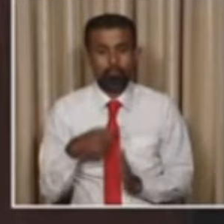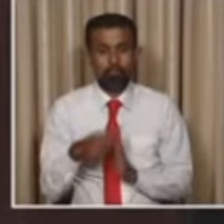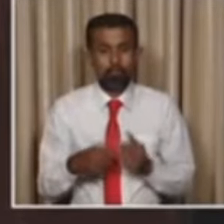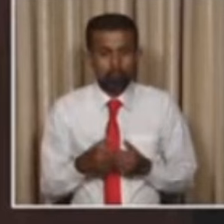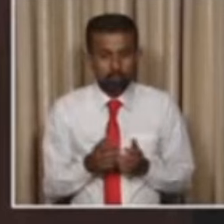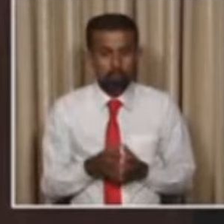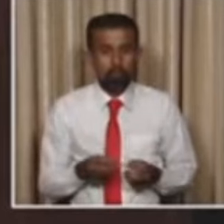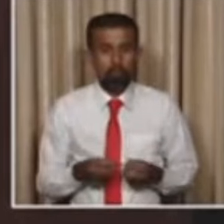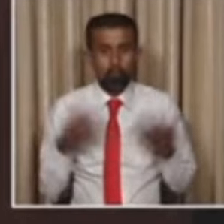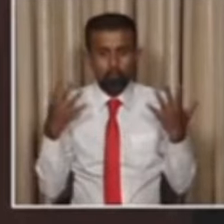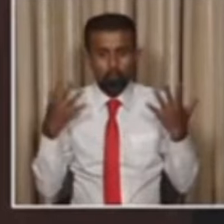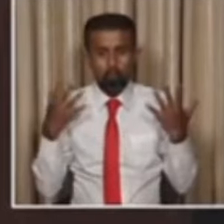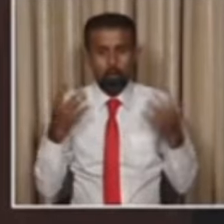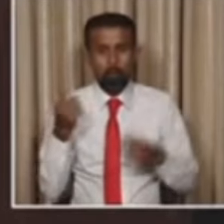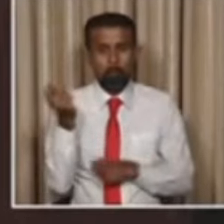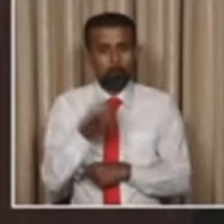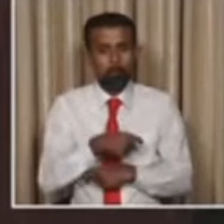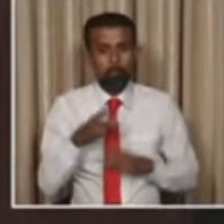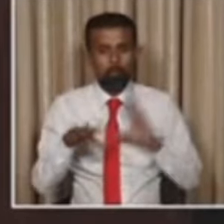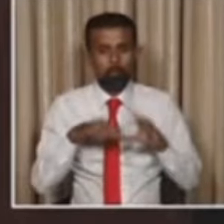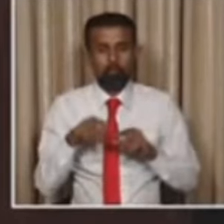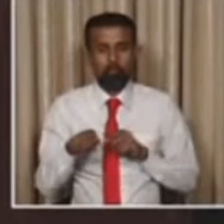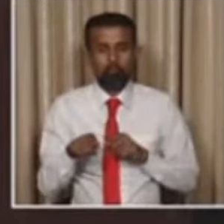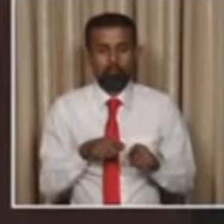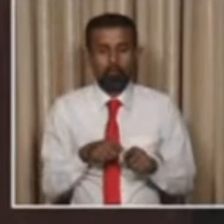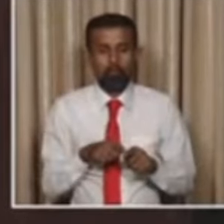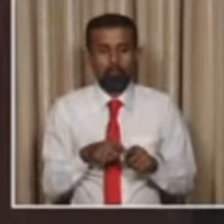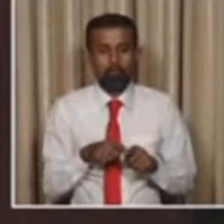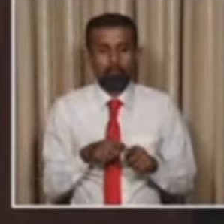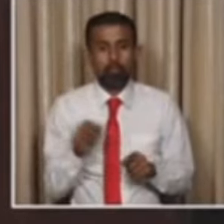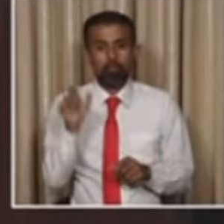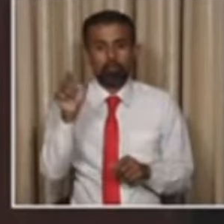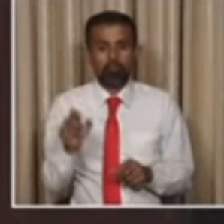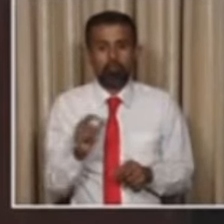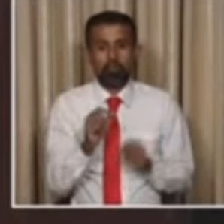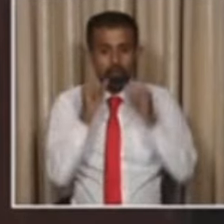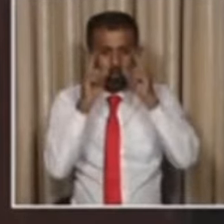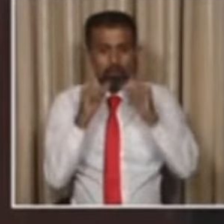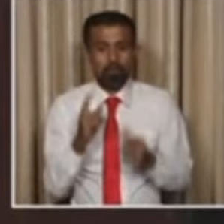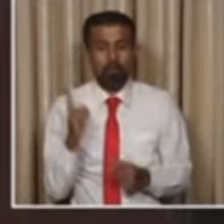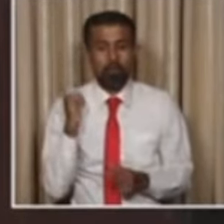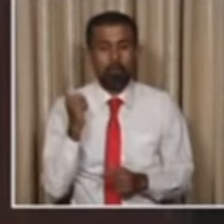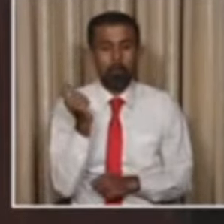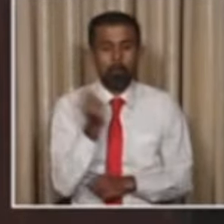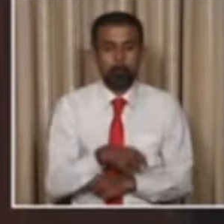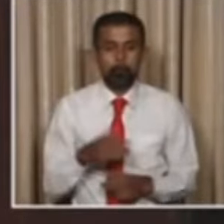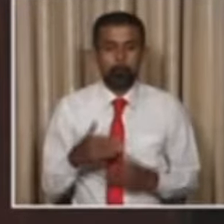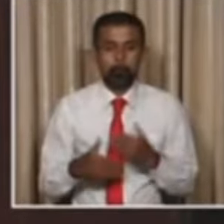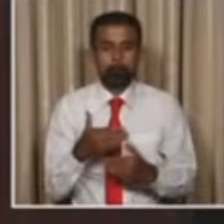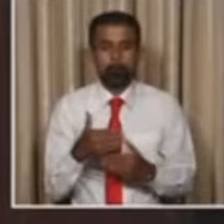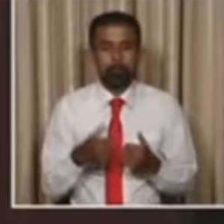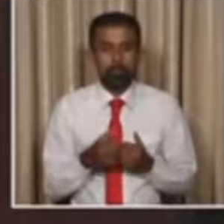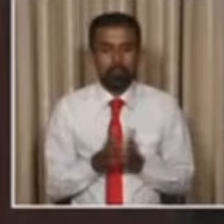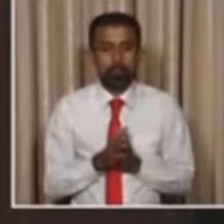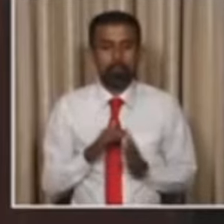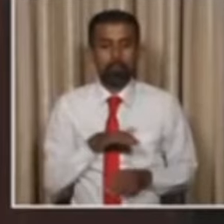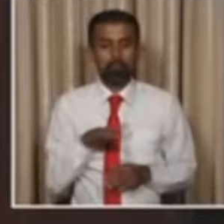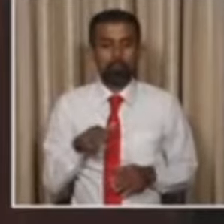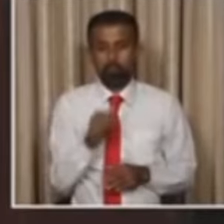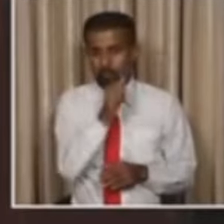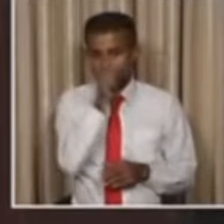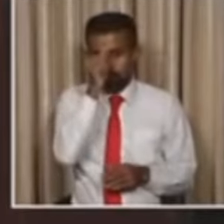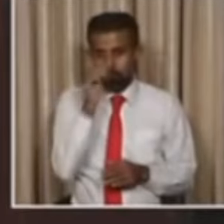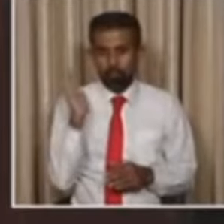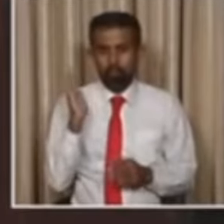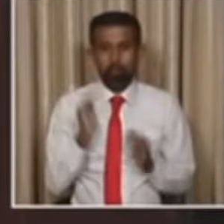බෑන ප්‍රහාරයක් දියත් කිරීම සැලසුම් කර තිබෙන තොරතුරු අනුව අදාළ පුද්ගලයන් දැනුවත් කිරීම ආරක්ෂක අංශ සැලසුම් ක්‍රියාත්මක කළ බැවින් තම කොට්ටාසේ කතෝලික පල්ලි ආරක්ෂා